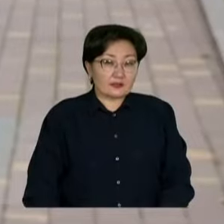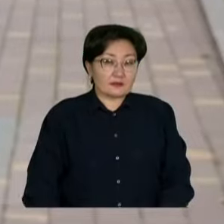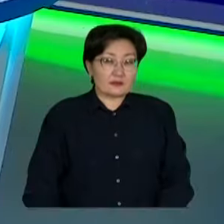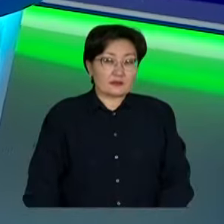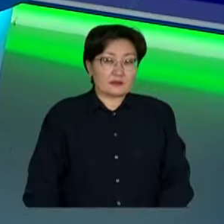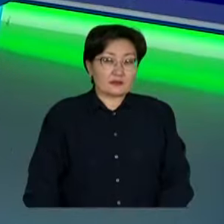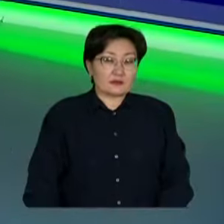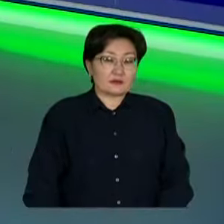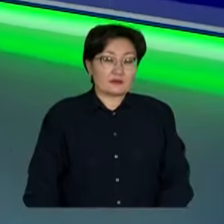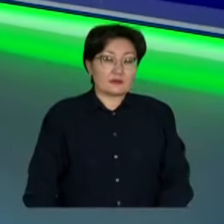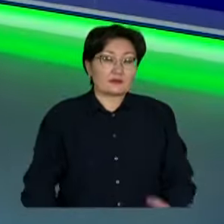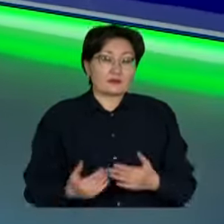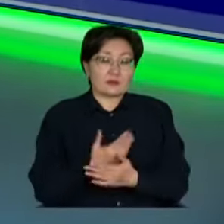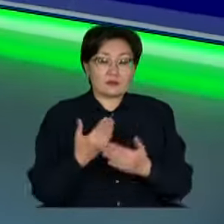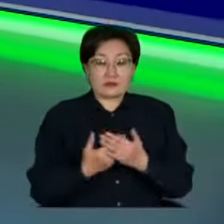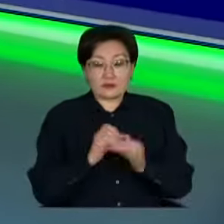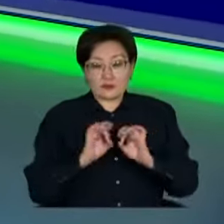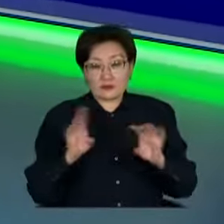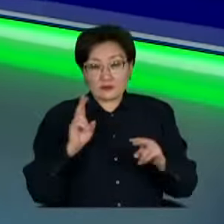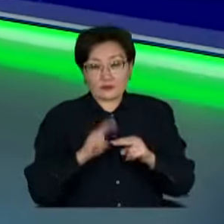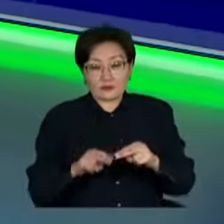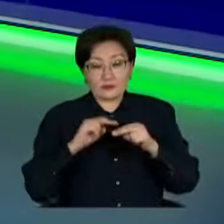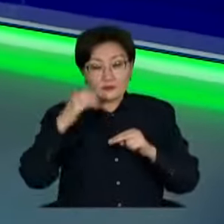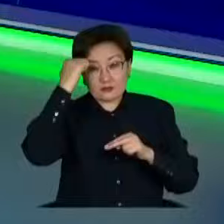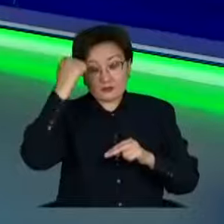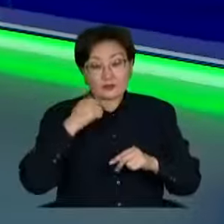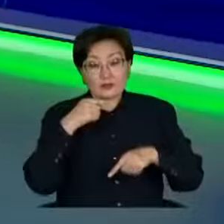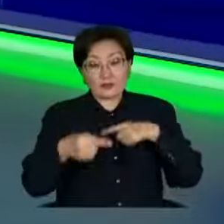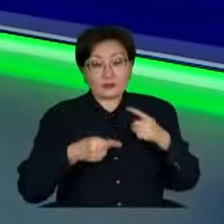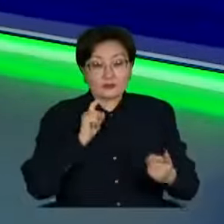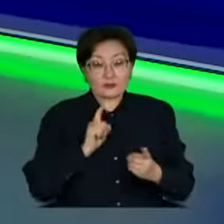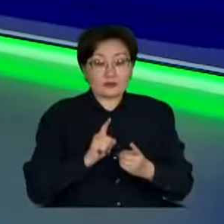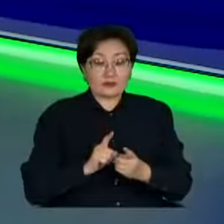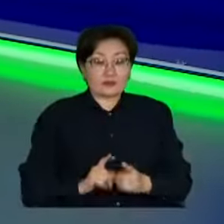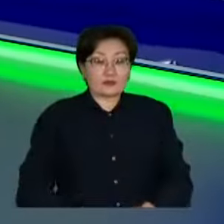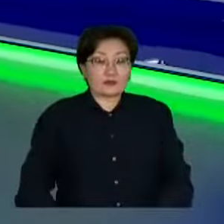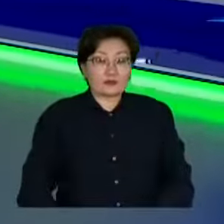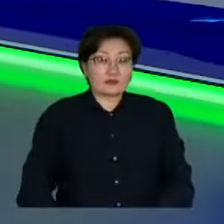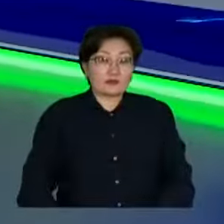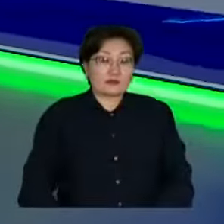Бүгінгі ақпараттар легі әзірге осы. Келесі эфирде жүздескенше аман болайық.